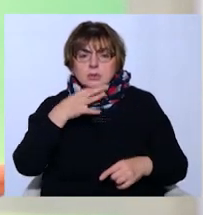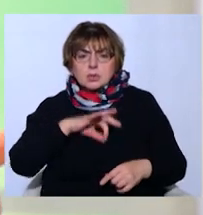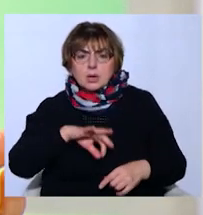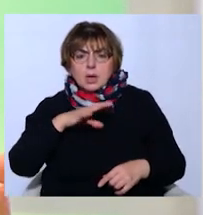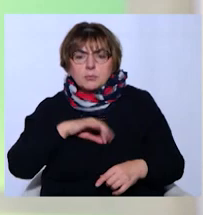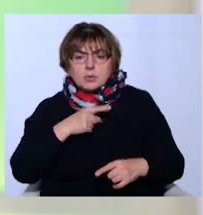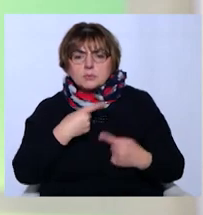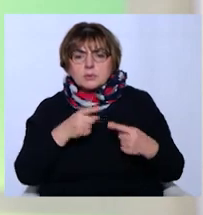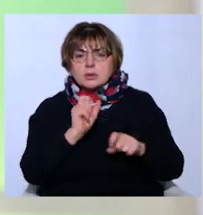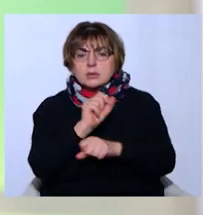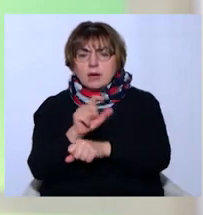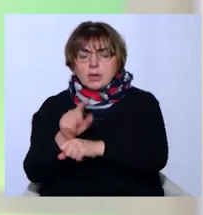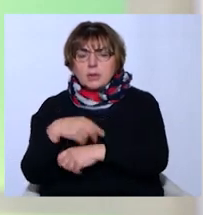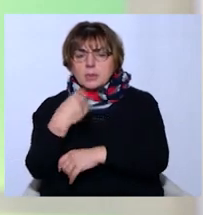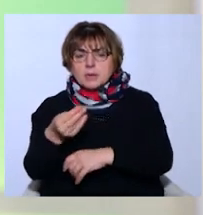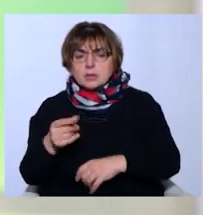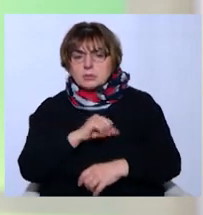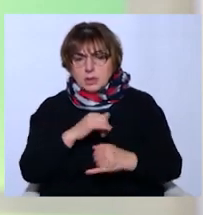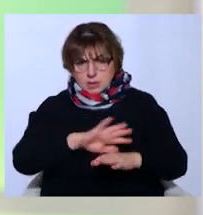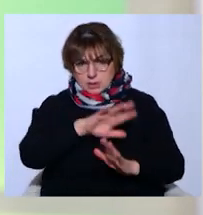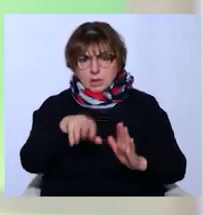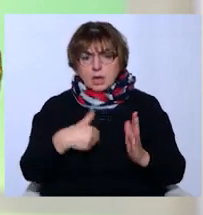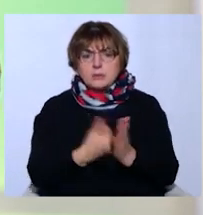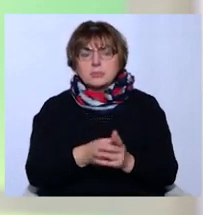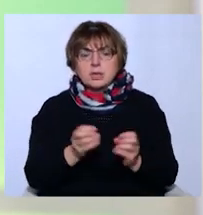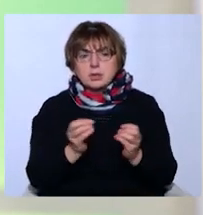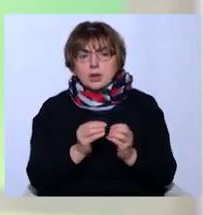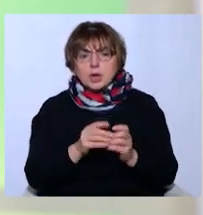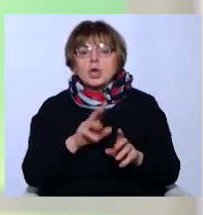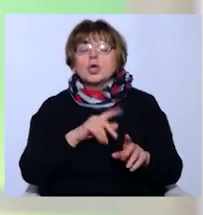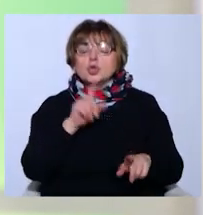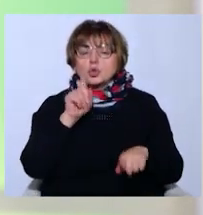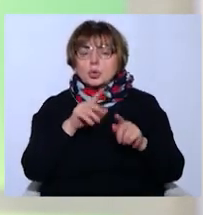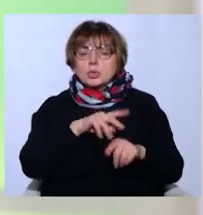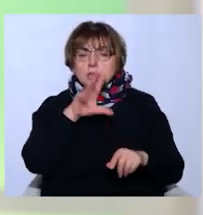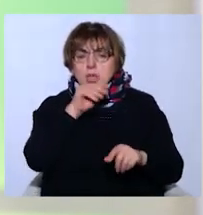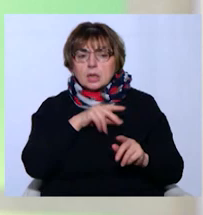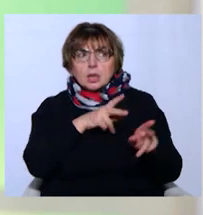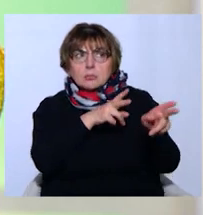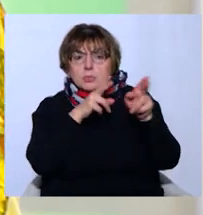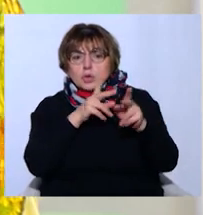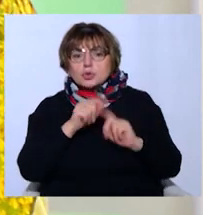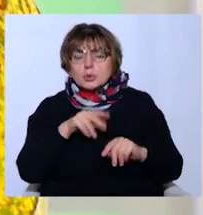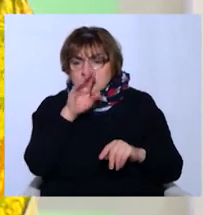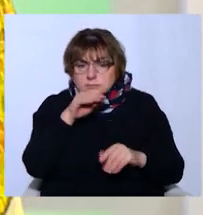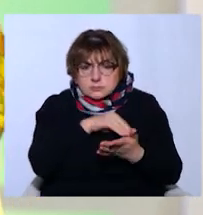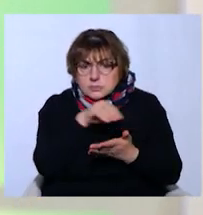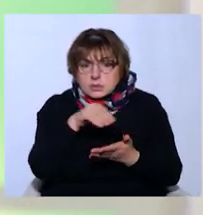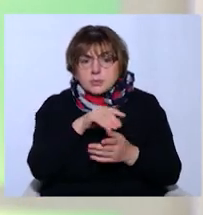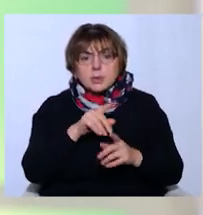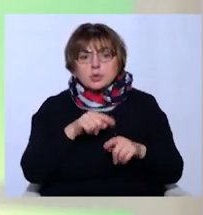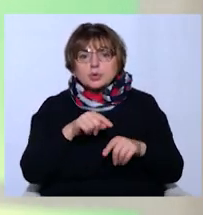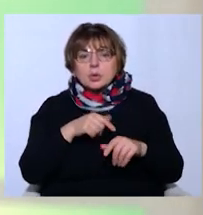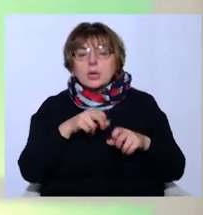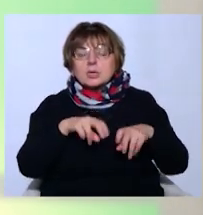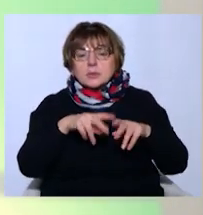სხვადასხვა დატვირთვით, სხვადასხვა ფუნქციით იყენებენ დღესაც. ზოგიერთი ძაღლი მონადირია, ზოგი მეძებარია, ძაღლებს მარხილებშიც